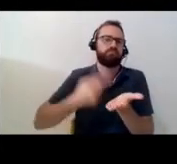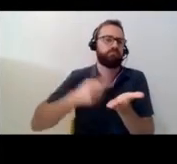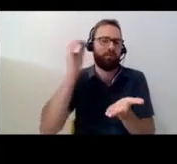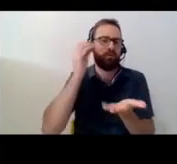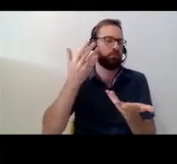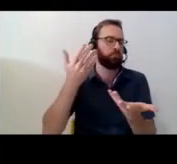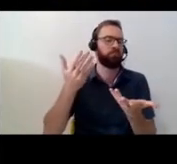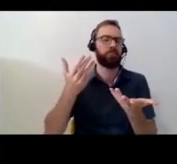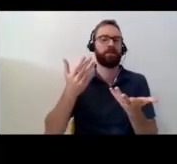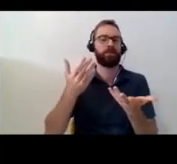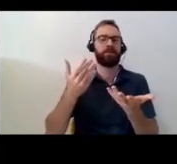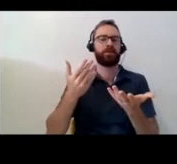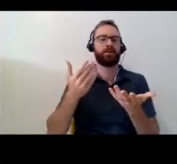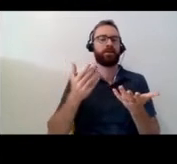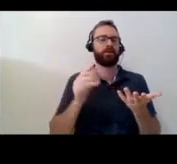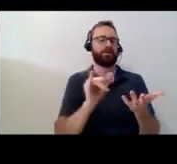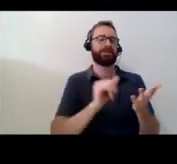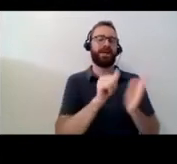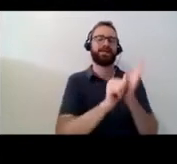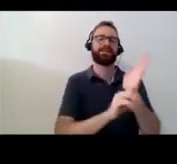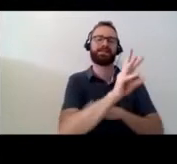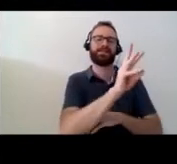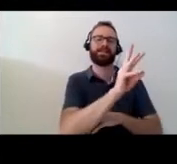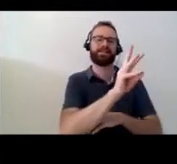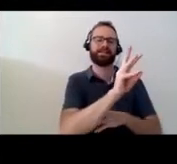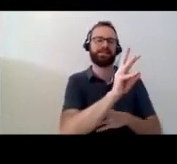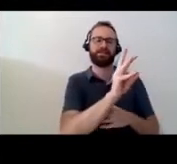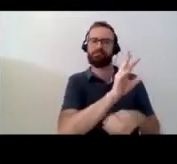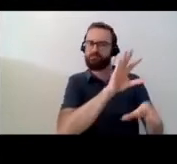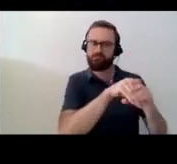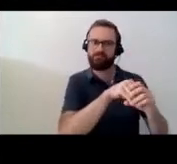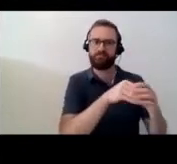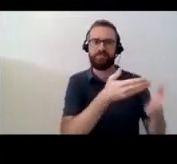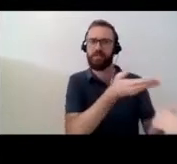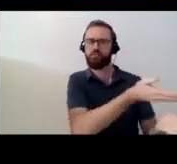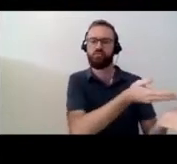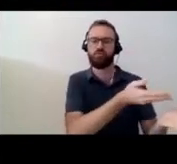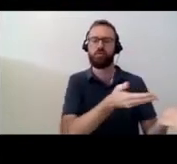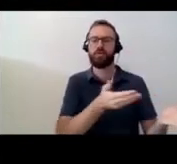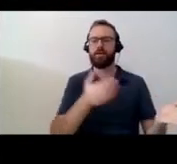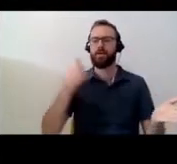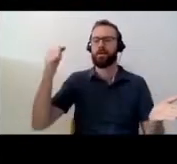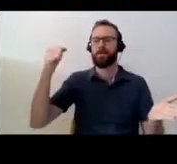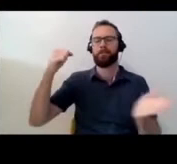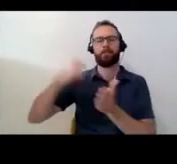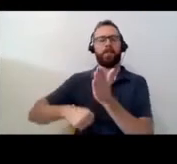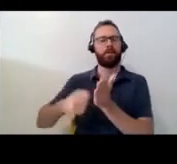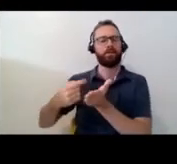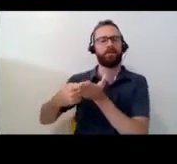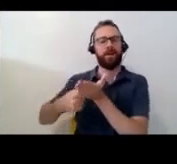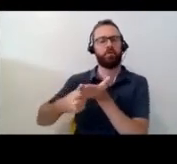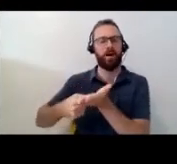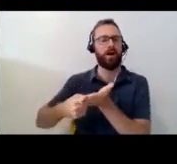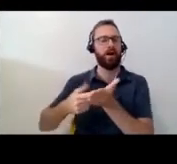à la lettre même de l'article 6 et offrent peu d'arguments pour limiter l'article 6 à la